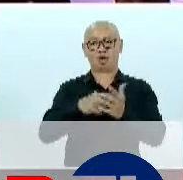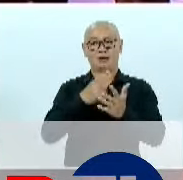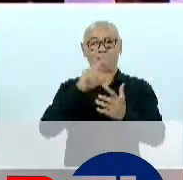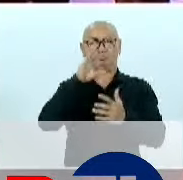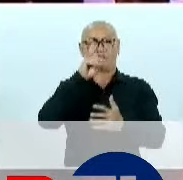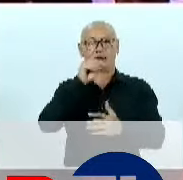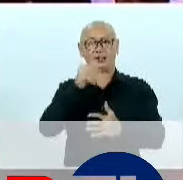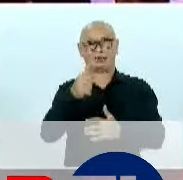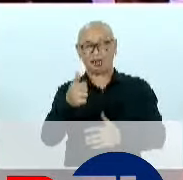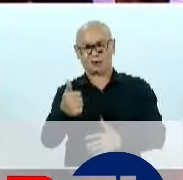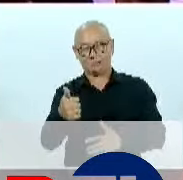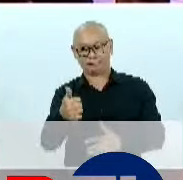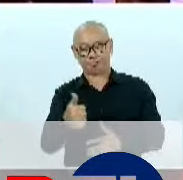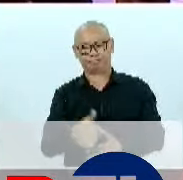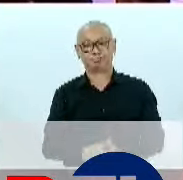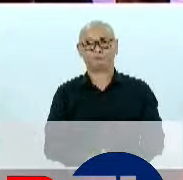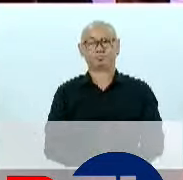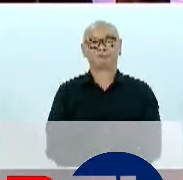berbicara